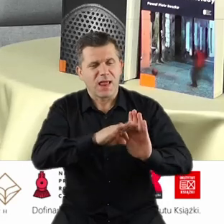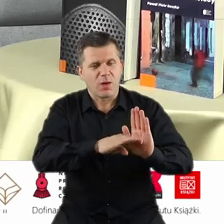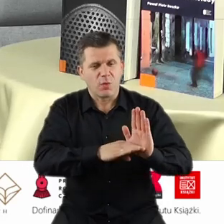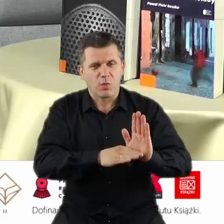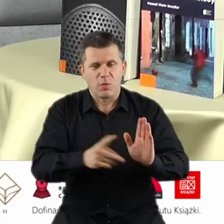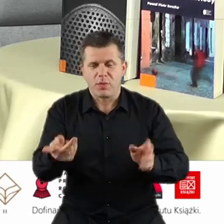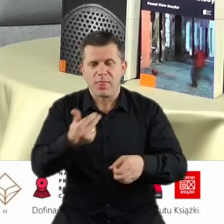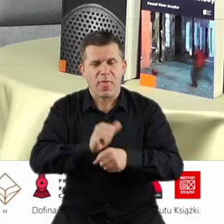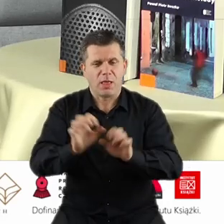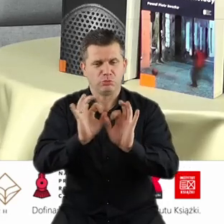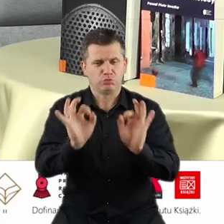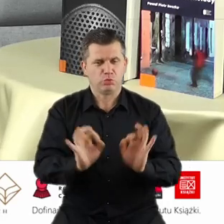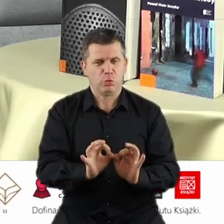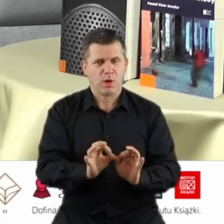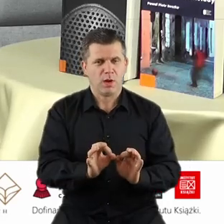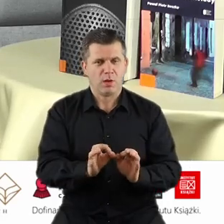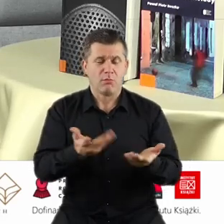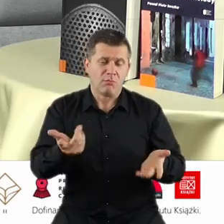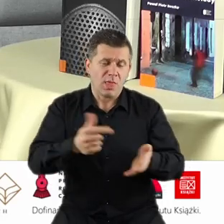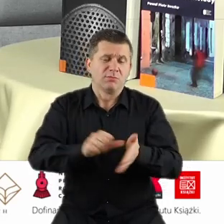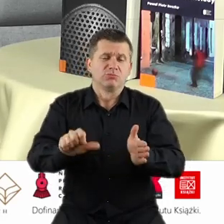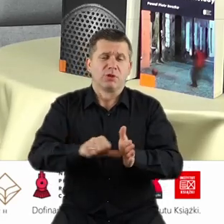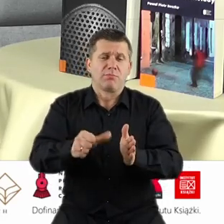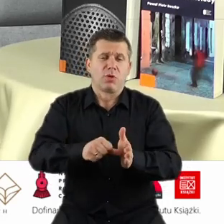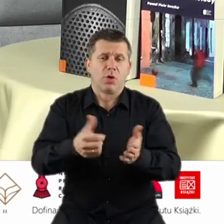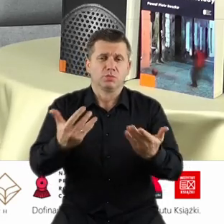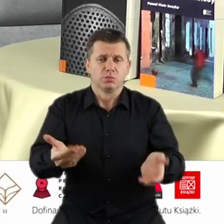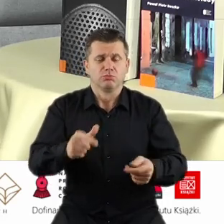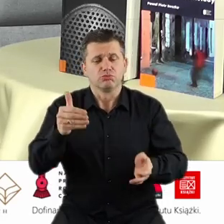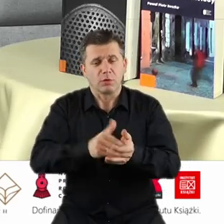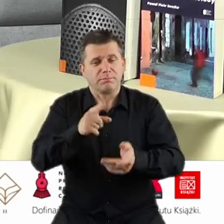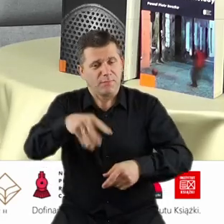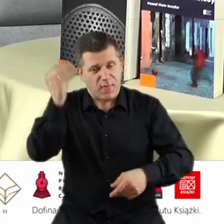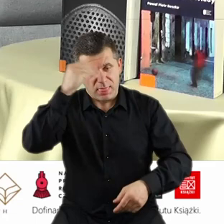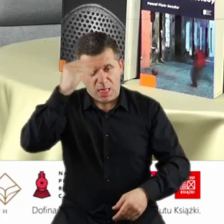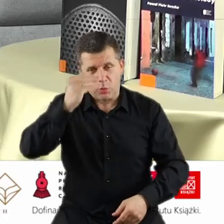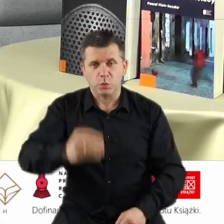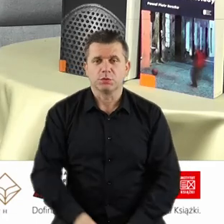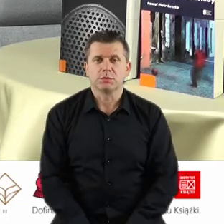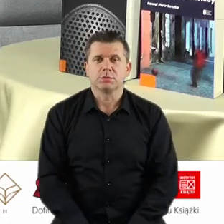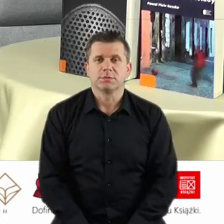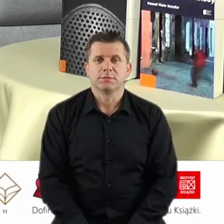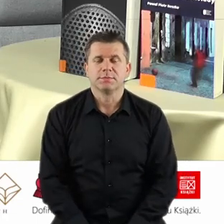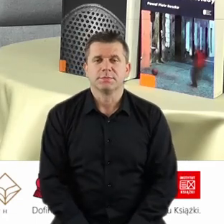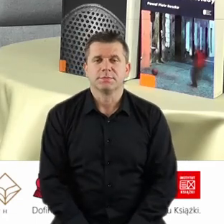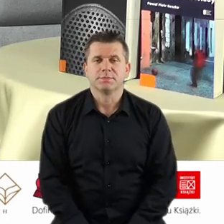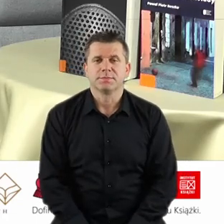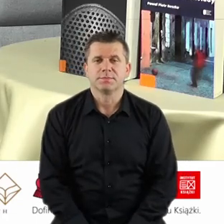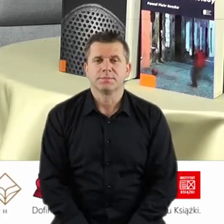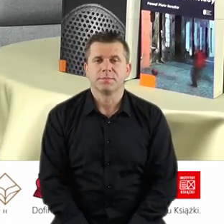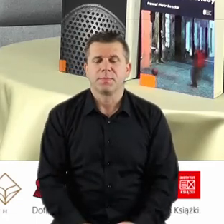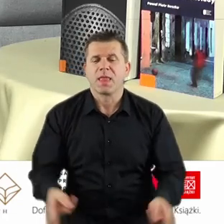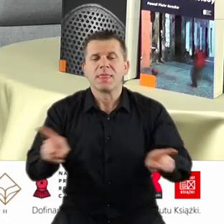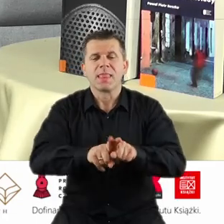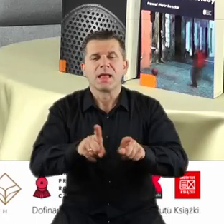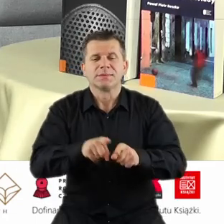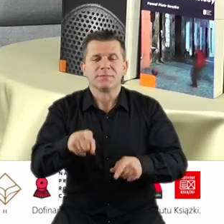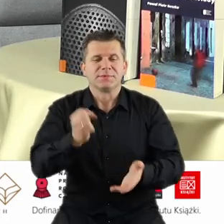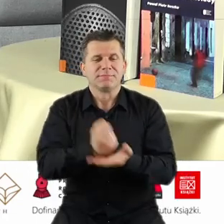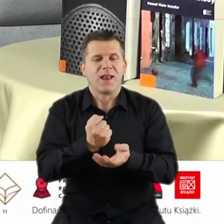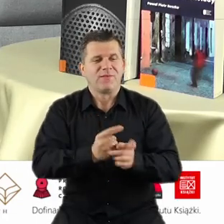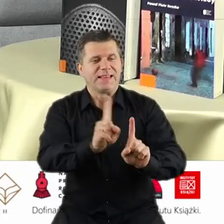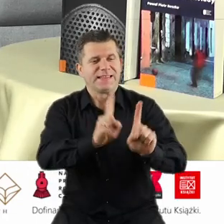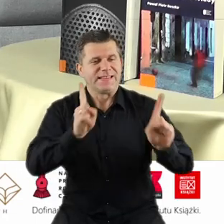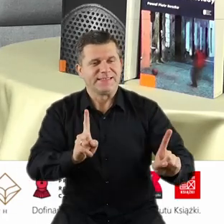regułom. Nie jest to sztuka, tylko jest to po prostu rzemiosło, coś, czego trzeba się nauczyć. I tak samo jest z